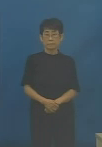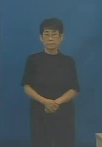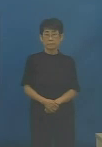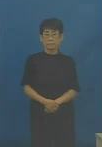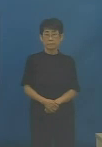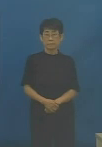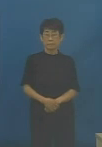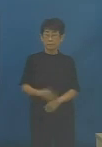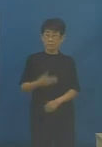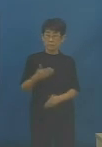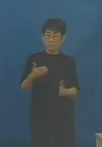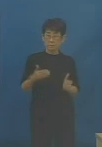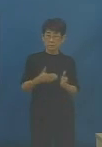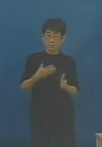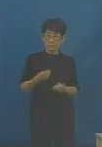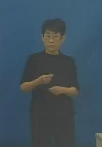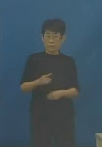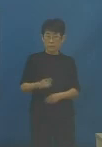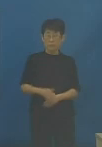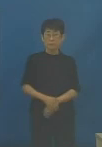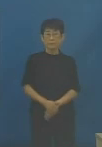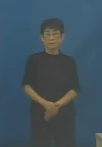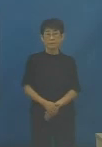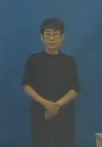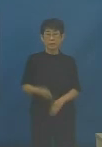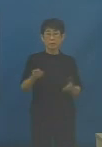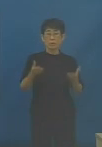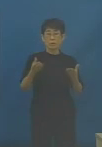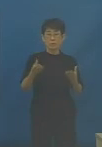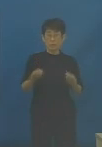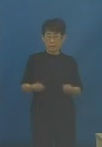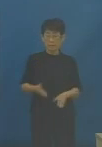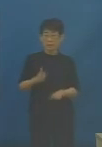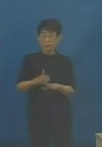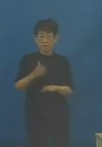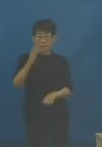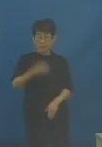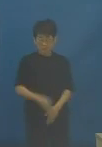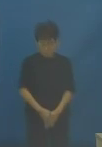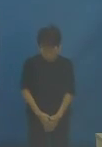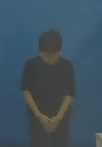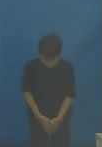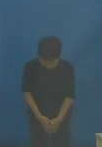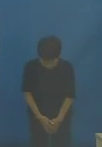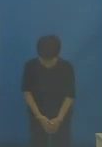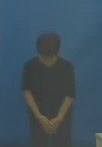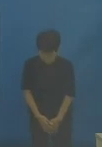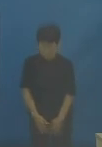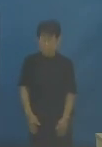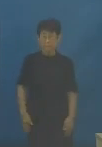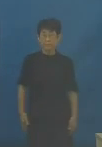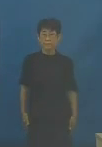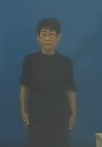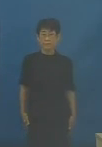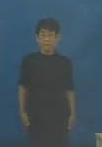大丈夫でしょうか。はい、では、これで終わります。平井知事ありがとうございました。 どうもありがとうございました。